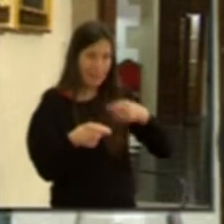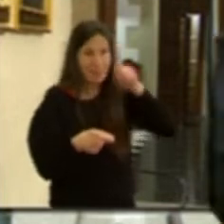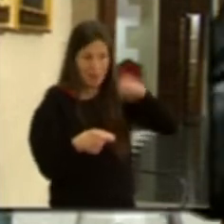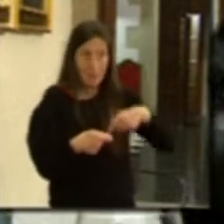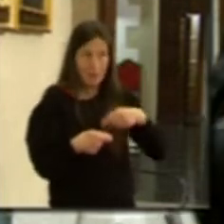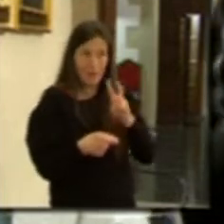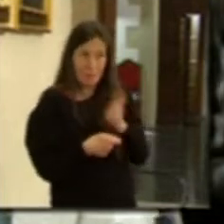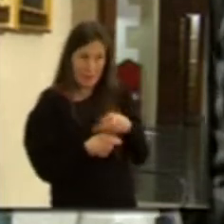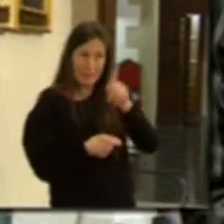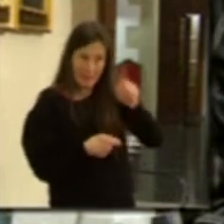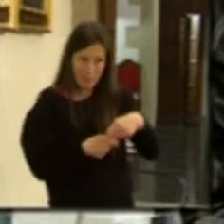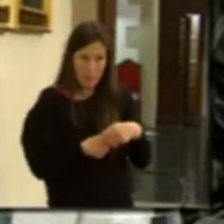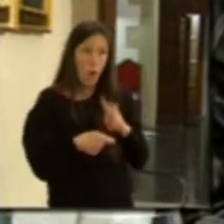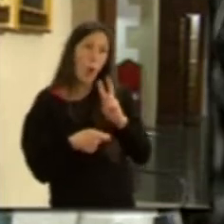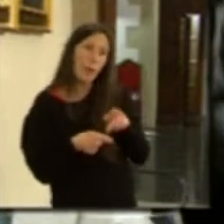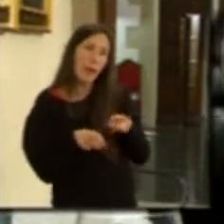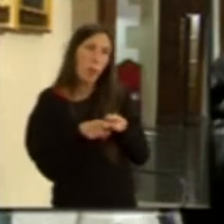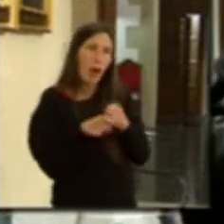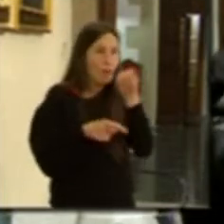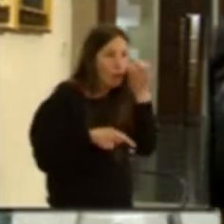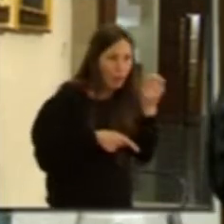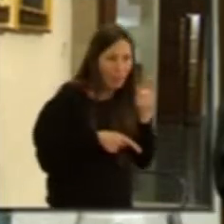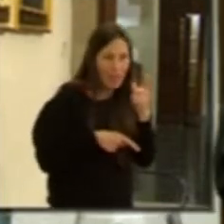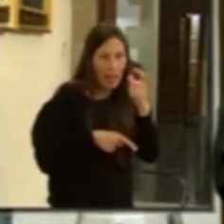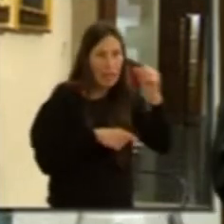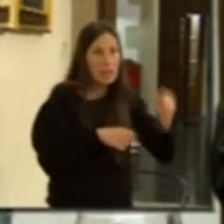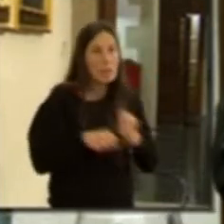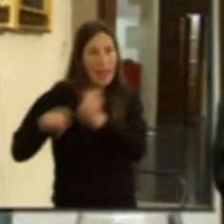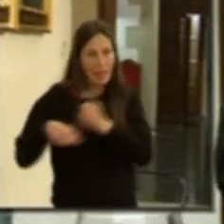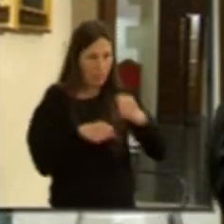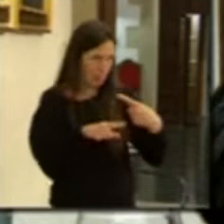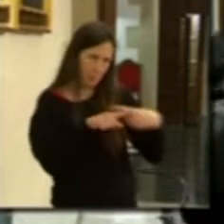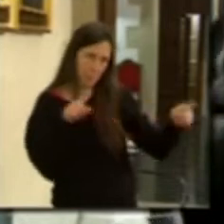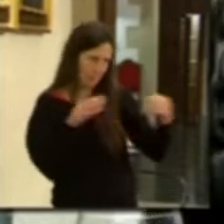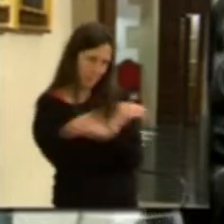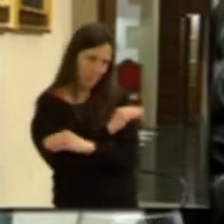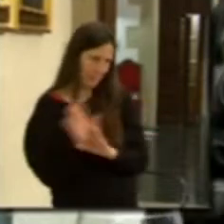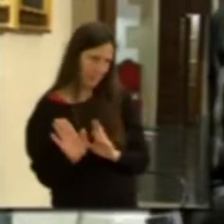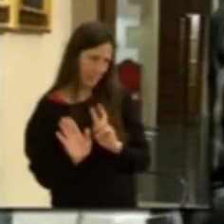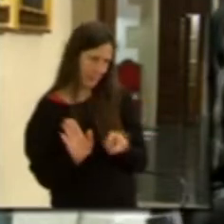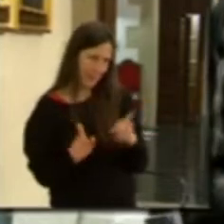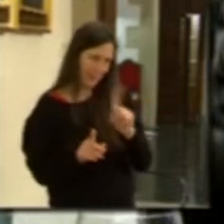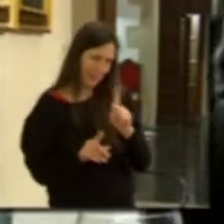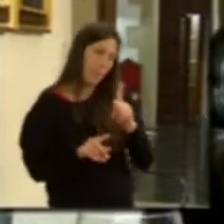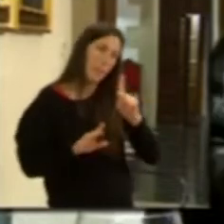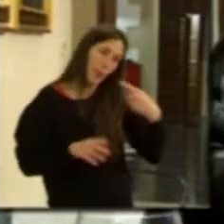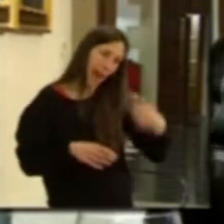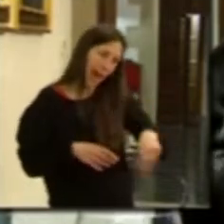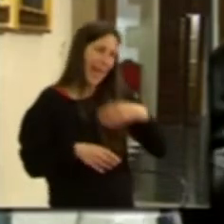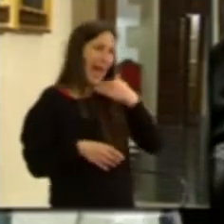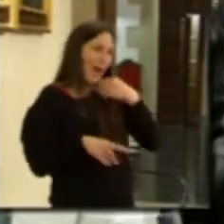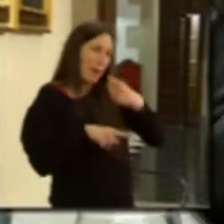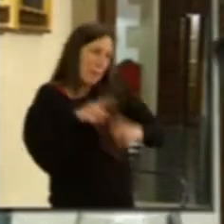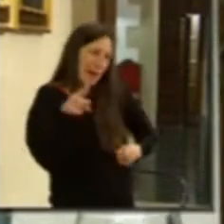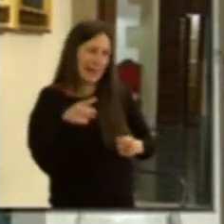mercats. Home, Vic no és Florència i Vic no és Venècia, perquè és més petita, bàsicament. Però també té el seu mercat, també té la seva